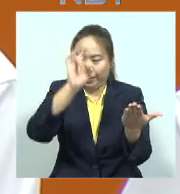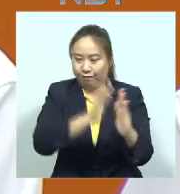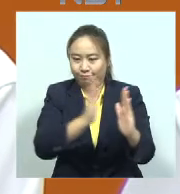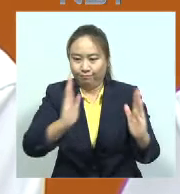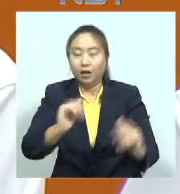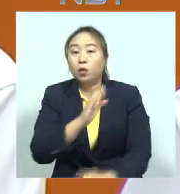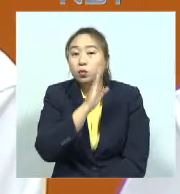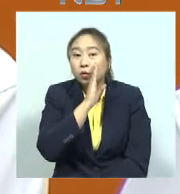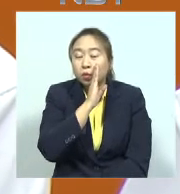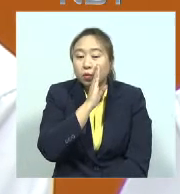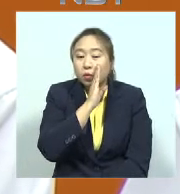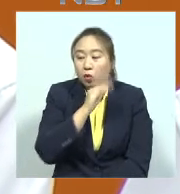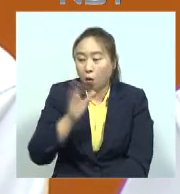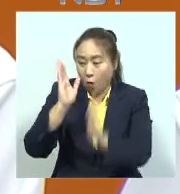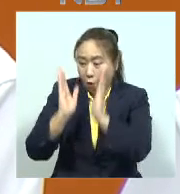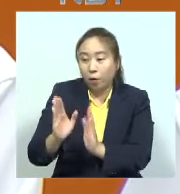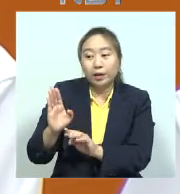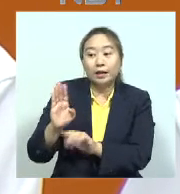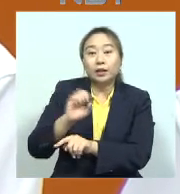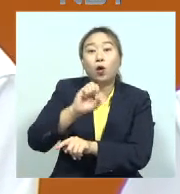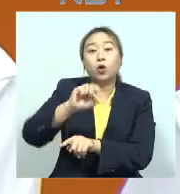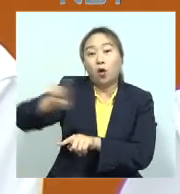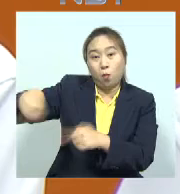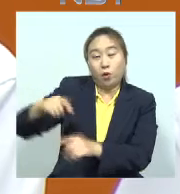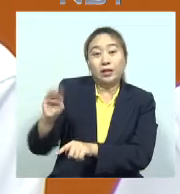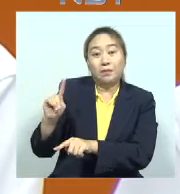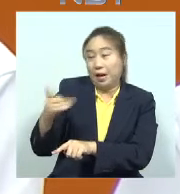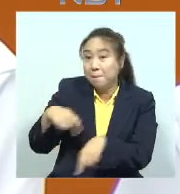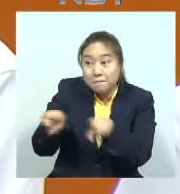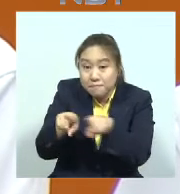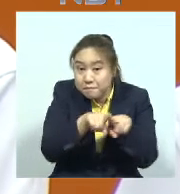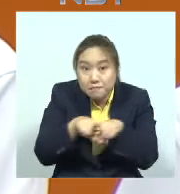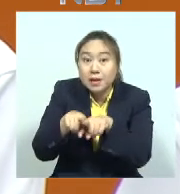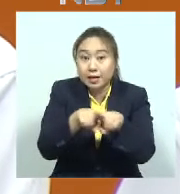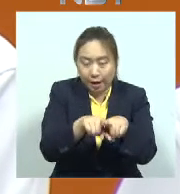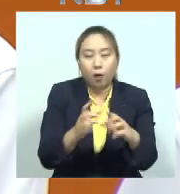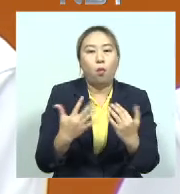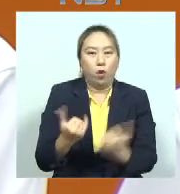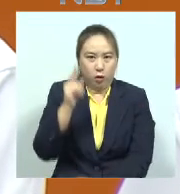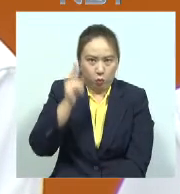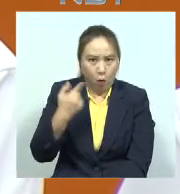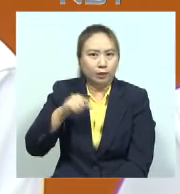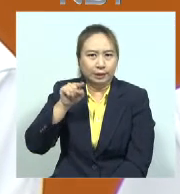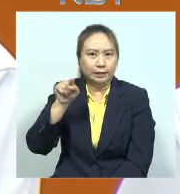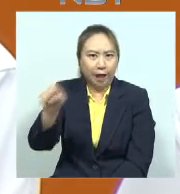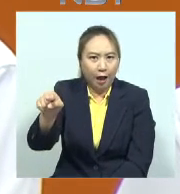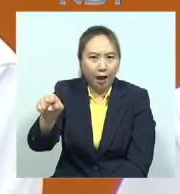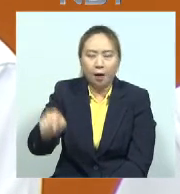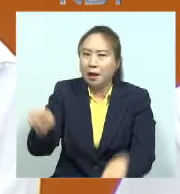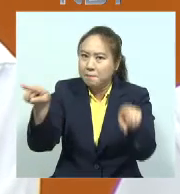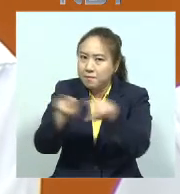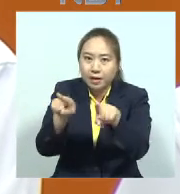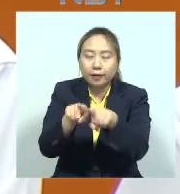ถ้ากรณีของ41ส.ส.เป็นไปในทิศทางเดียวกันภายในวันนี้เนี่ย ก็จะต้องมีคำสั่งออกมาในท